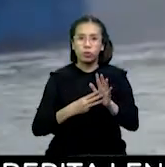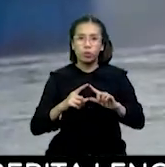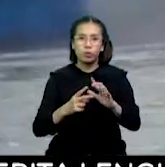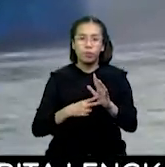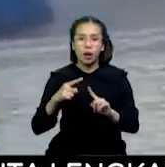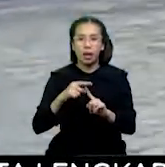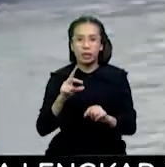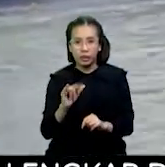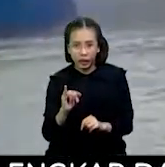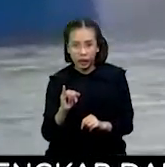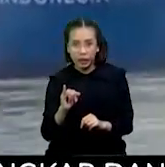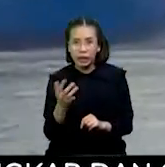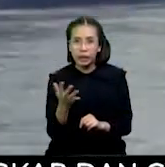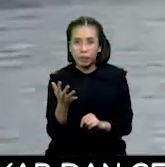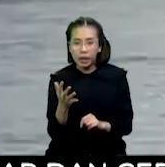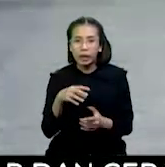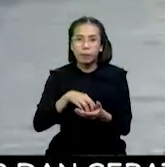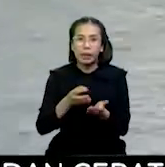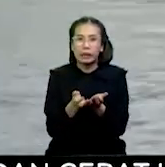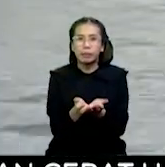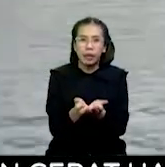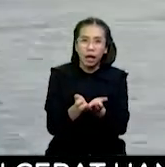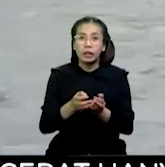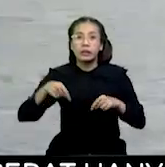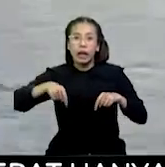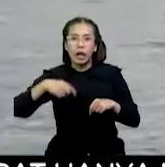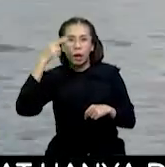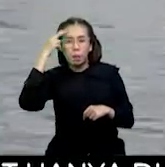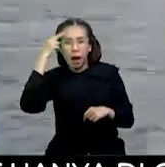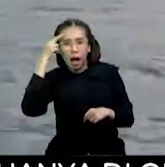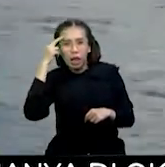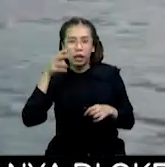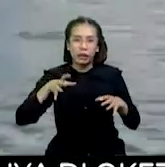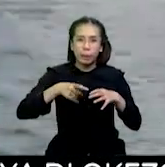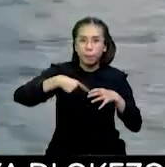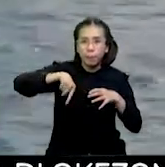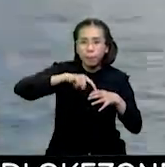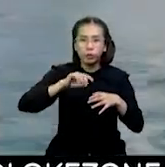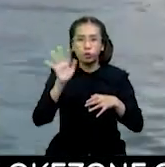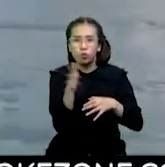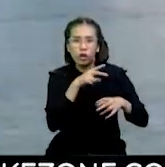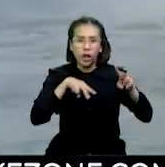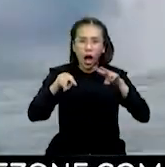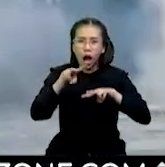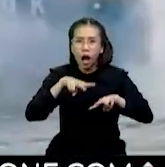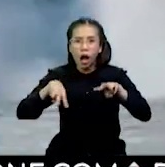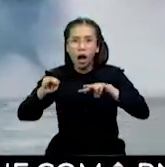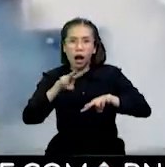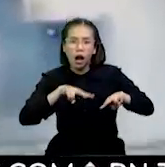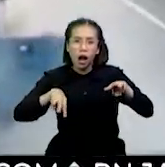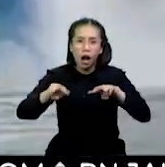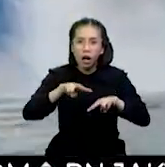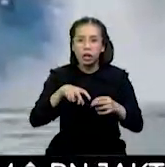Dermaga Pertamina Kepala Kantor pencair pencarian dan pertolongan KKP Basarnas Cilacap Nyoman Sidakarya